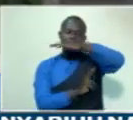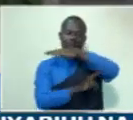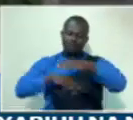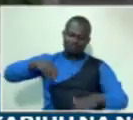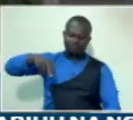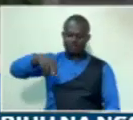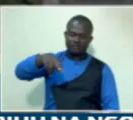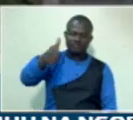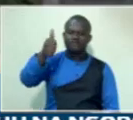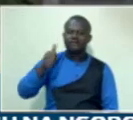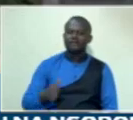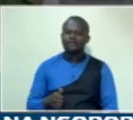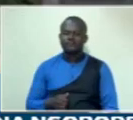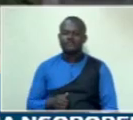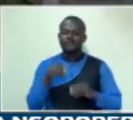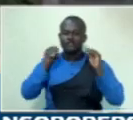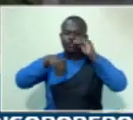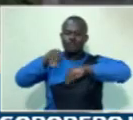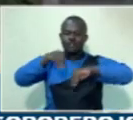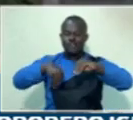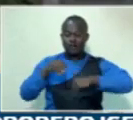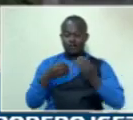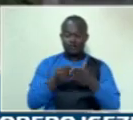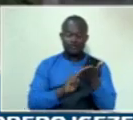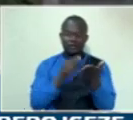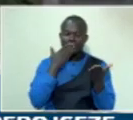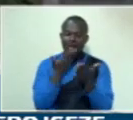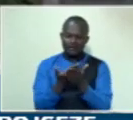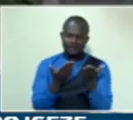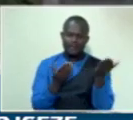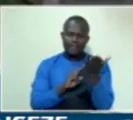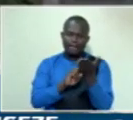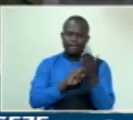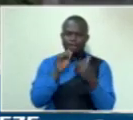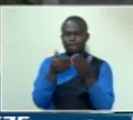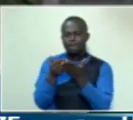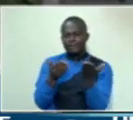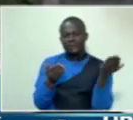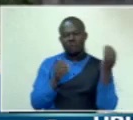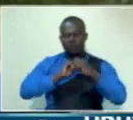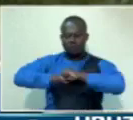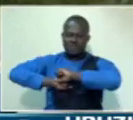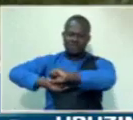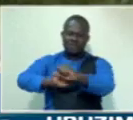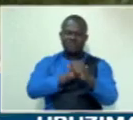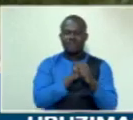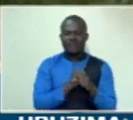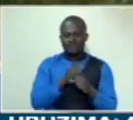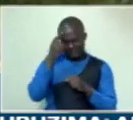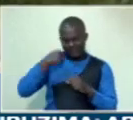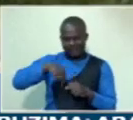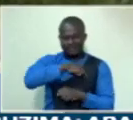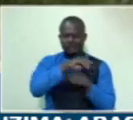kibazo. Umusaruro twiteguye kubibyaza, tugiye kugikoresha neza iki kiraro. Tukibungabunge ku bwacu